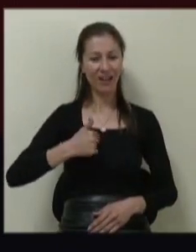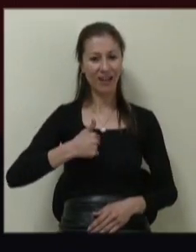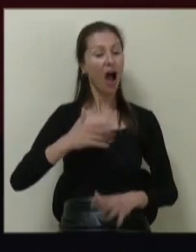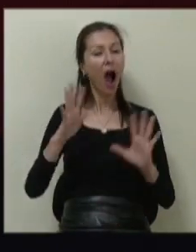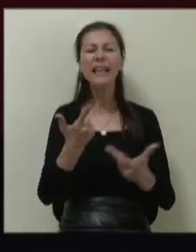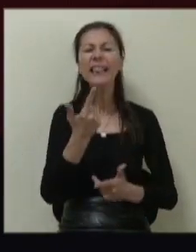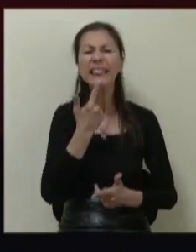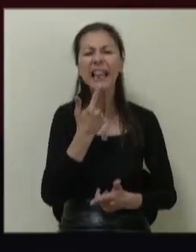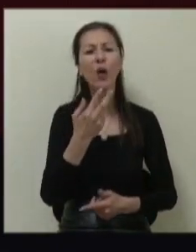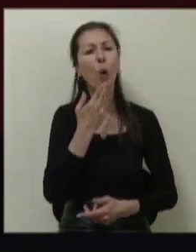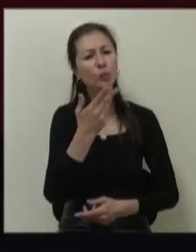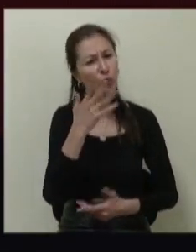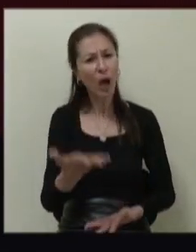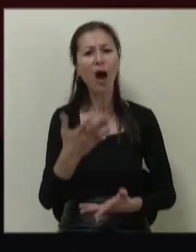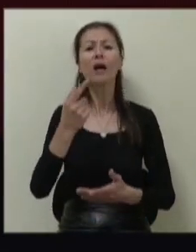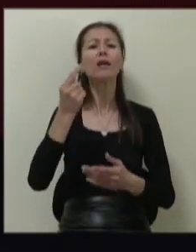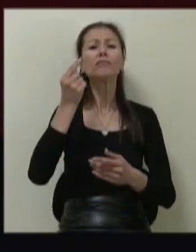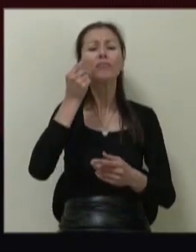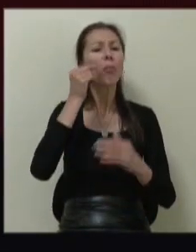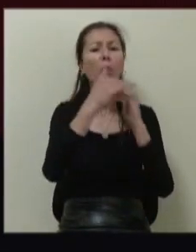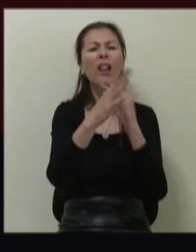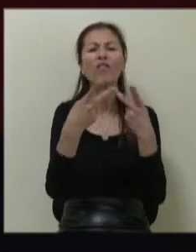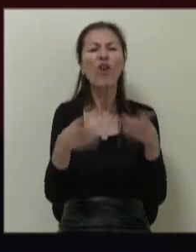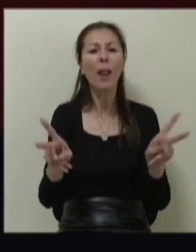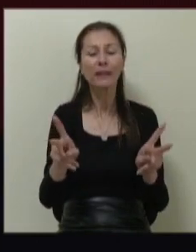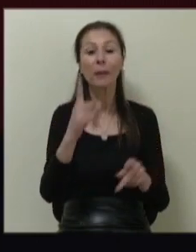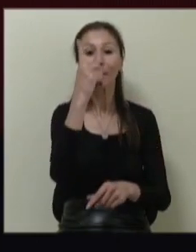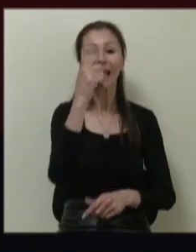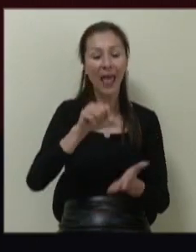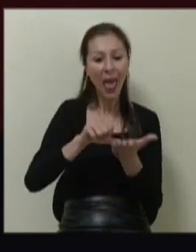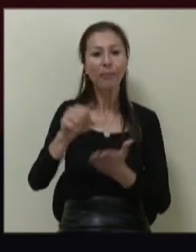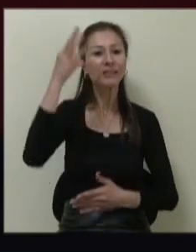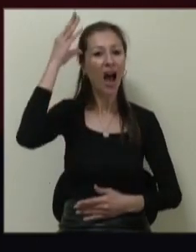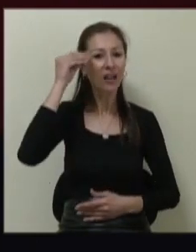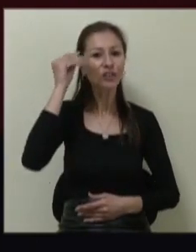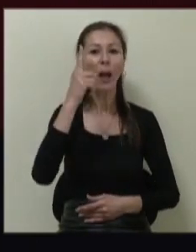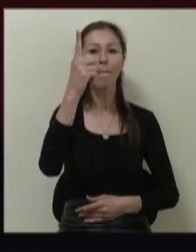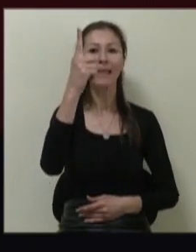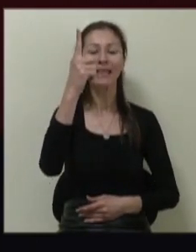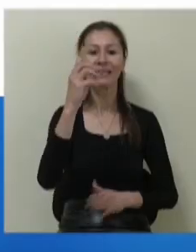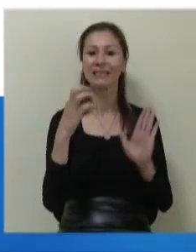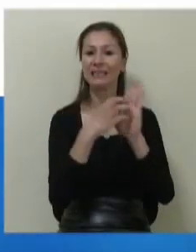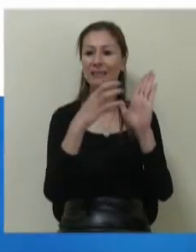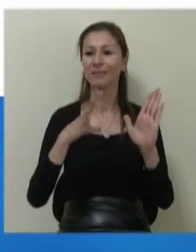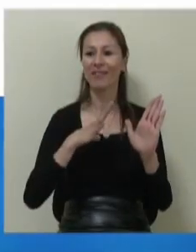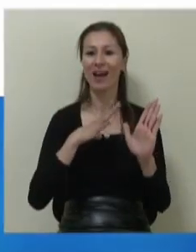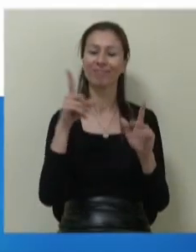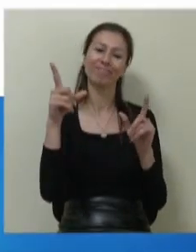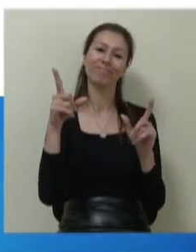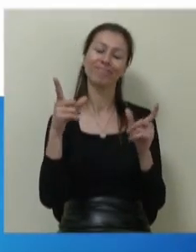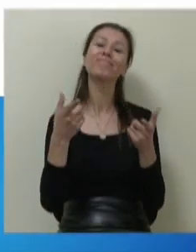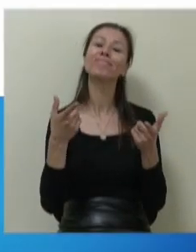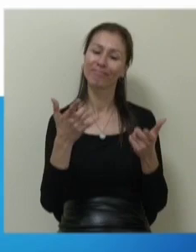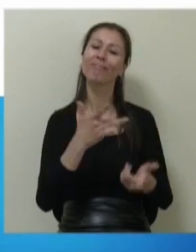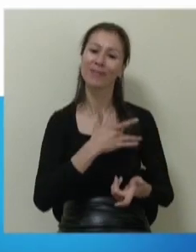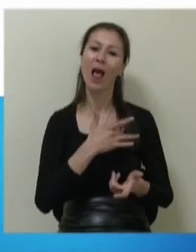dili konuşursa olsun, hangi milletten olursa olsun, bir tane hepimizin anlayacağı bir simge var. Bu